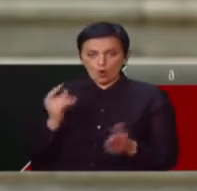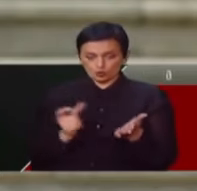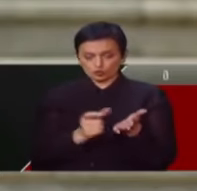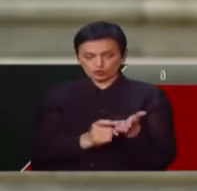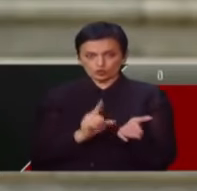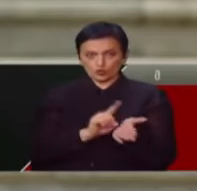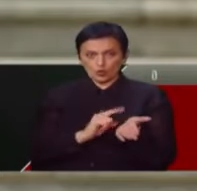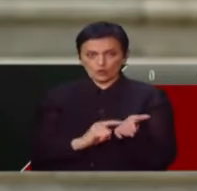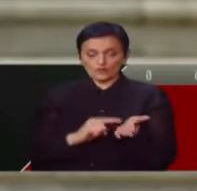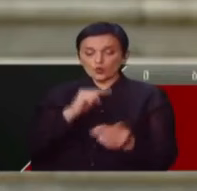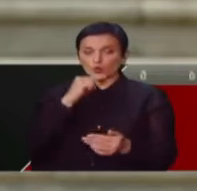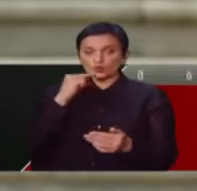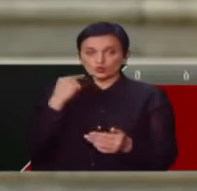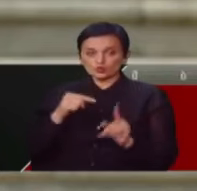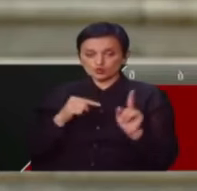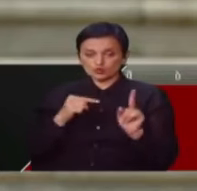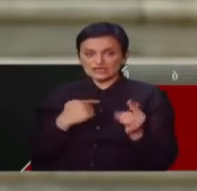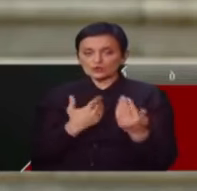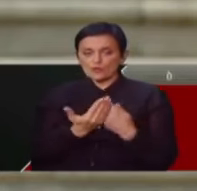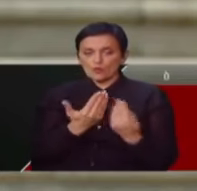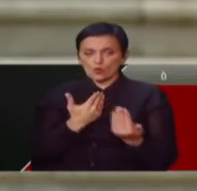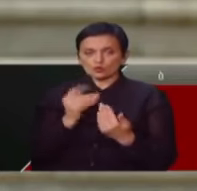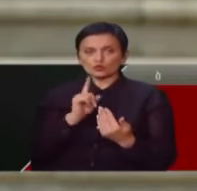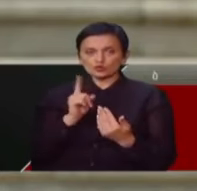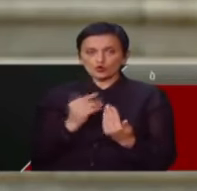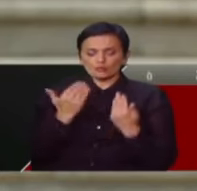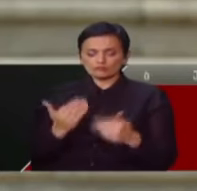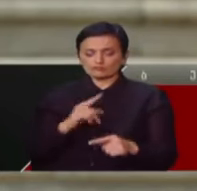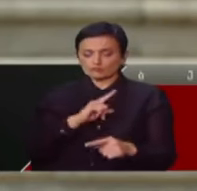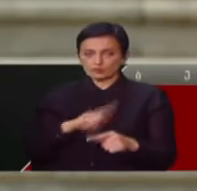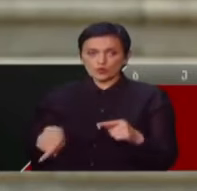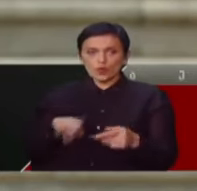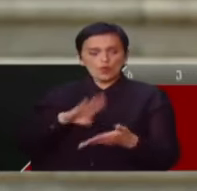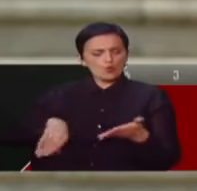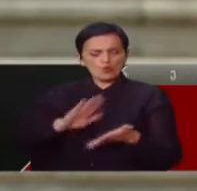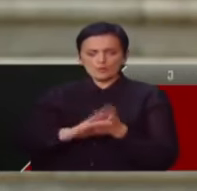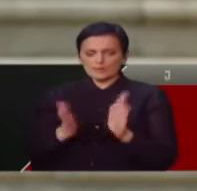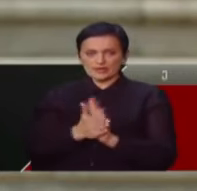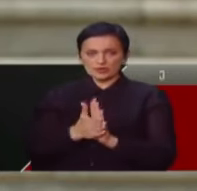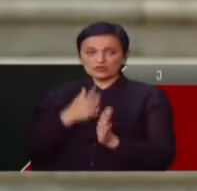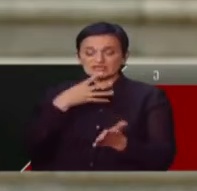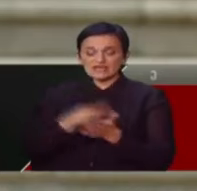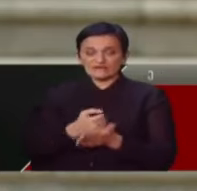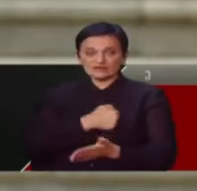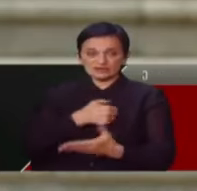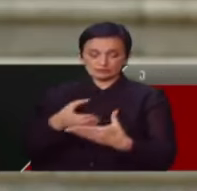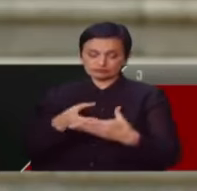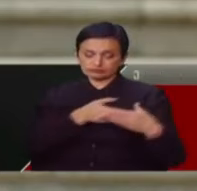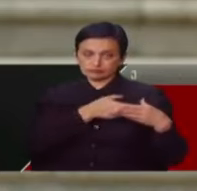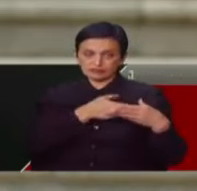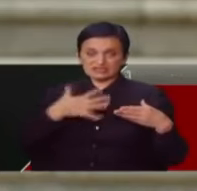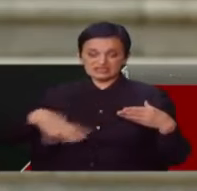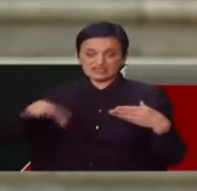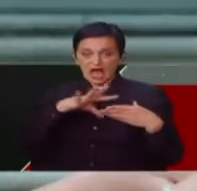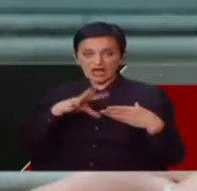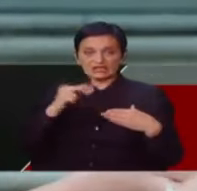სადაც რუსეთს კიდევ ერთხელ მოუწოდებენ, რომ დაუყოვნებლივ და უპირობოდ გაიყვანონ თავიანთი სამხედრო შენაერთები